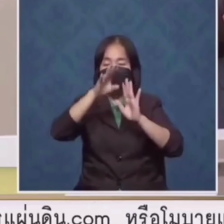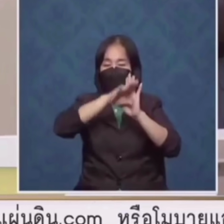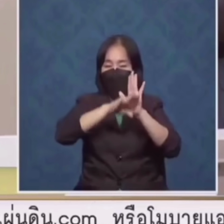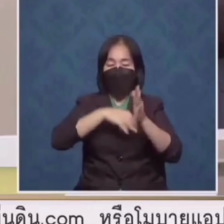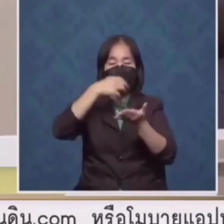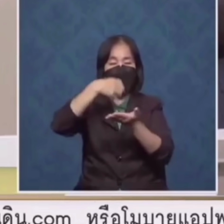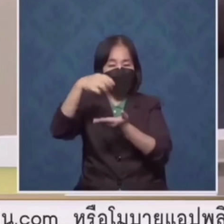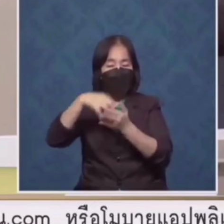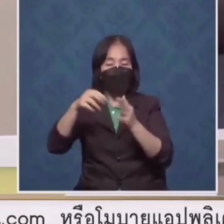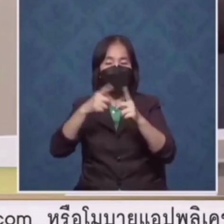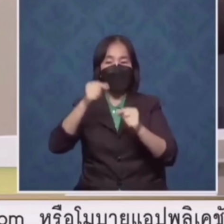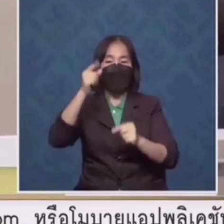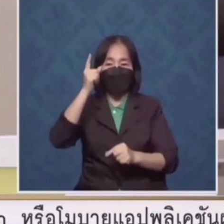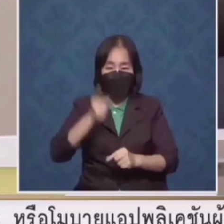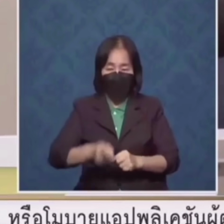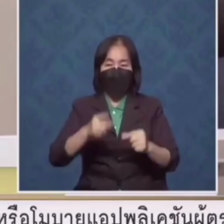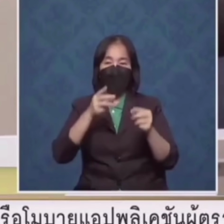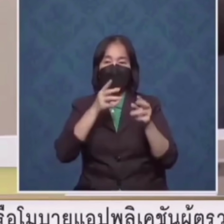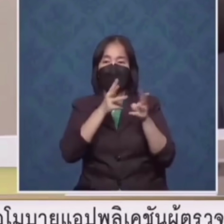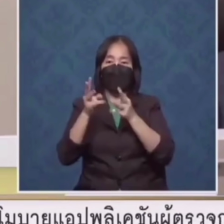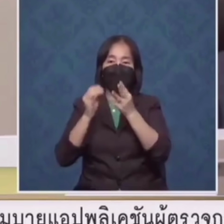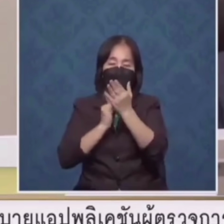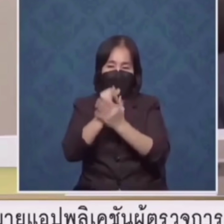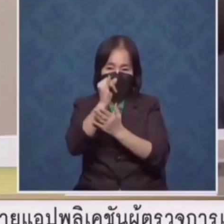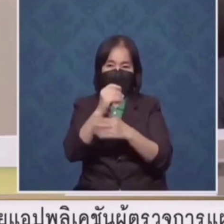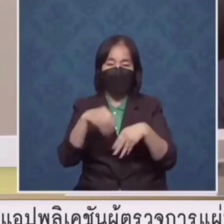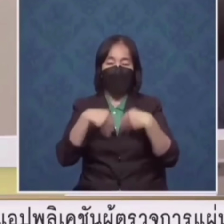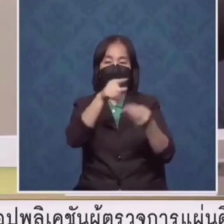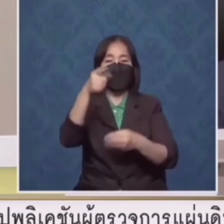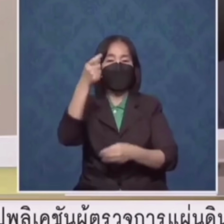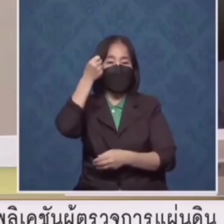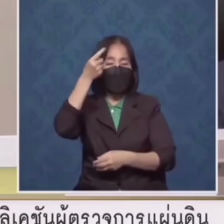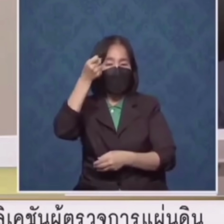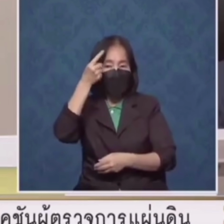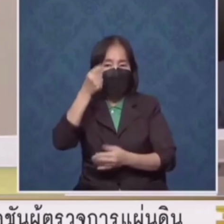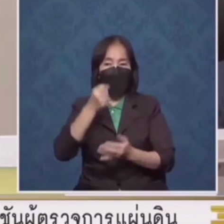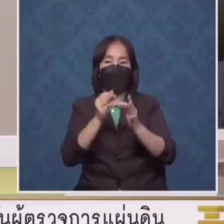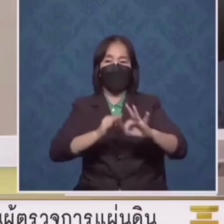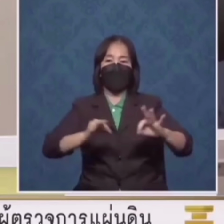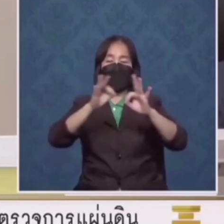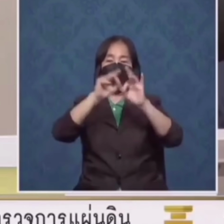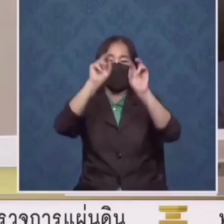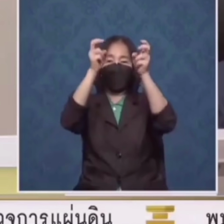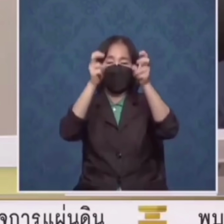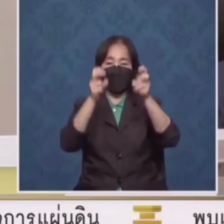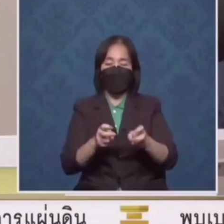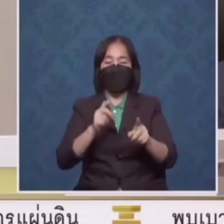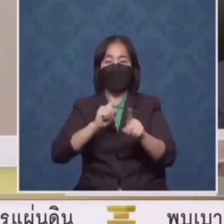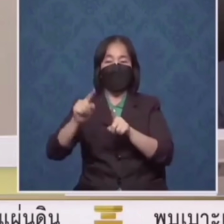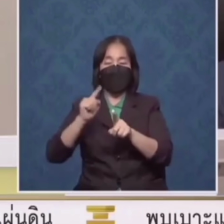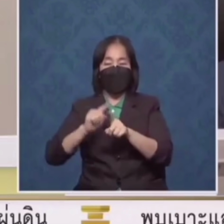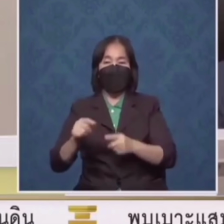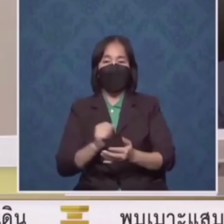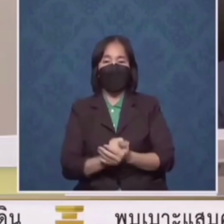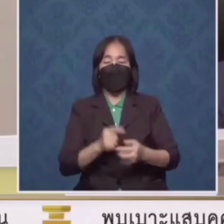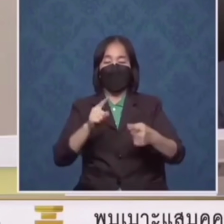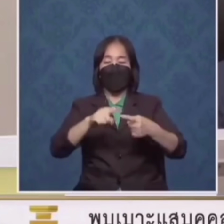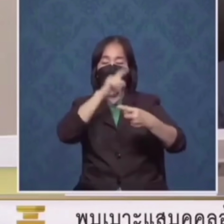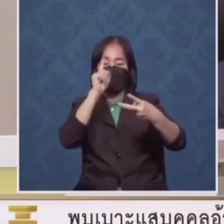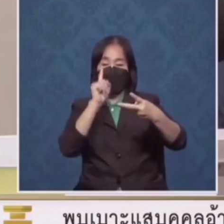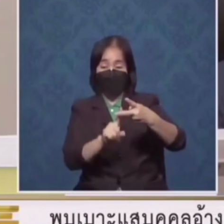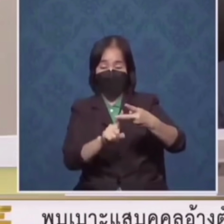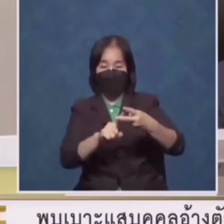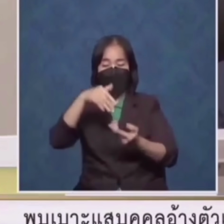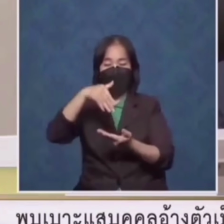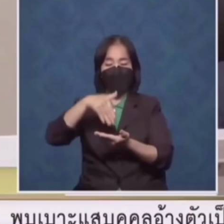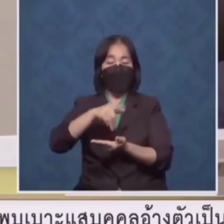ข้อมูลที่เป็นจริงนะสร้างการรับรู้สร้างความเข้าใจประเด็นสำคัญต่างๆให้กับพี่น้องประชาชนในส่วนที่2ก็ตรวจส